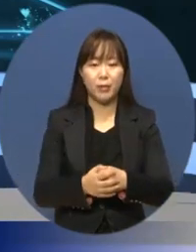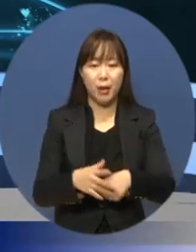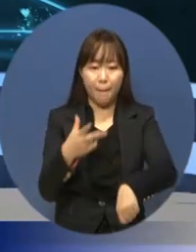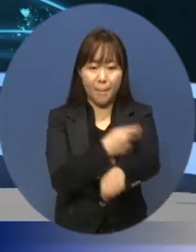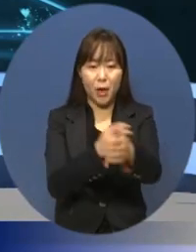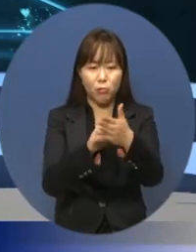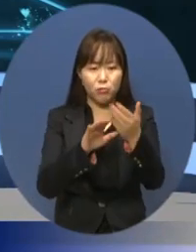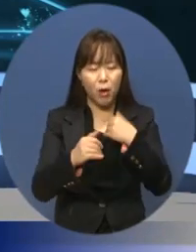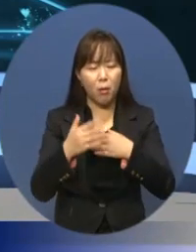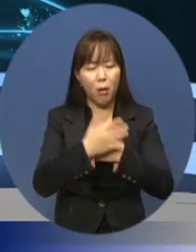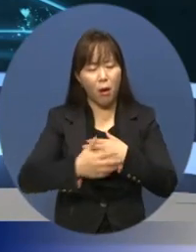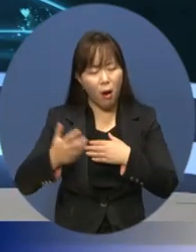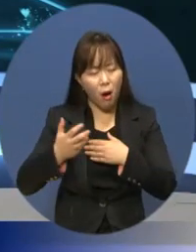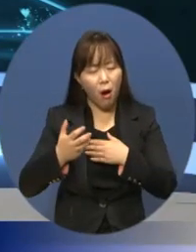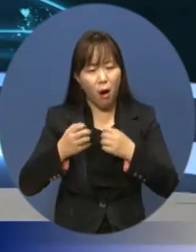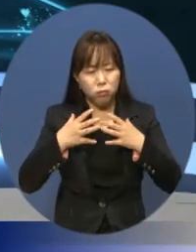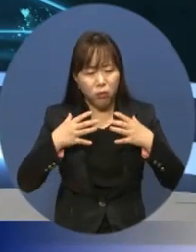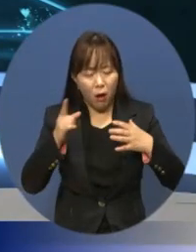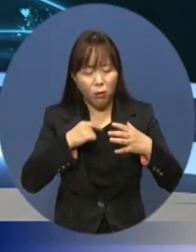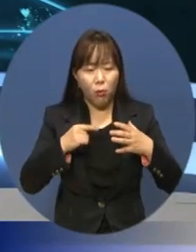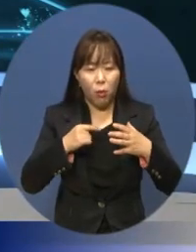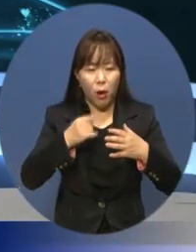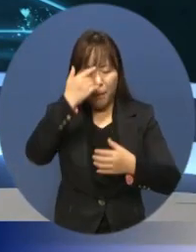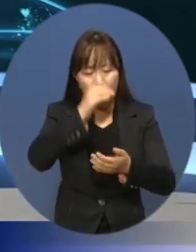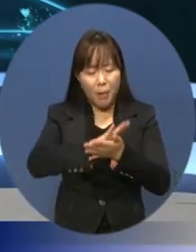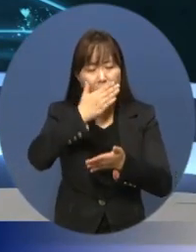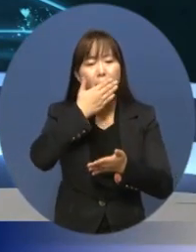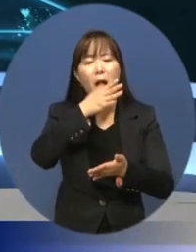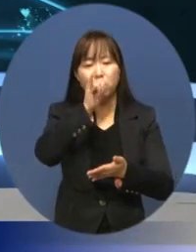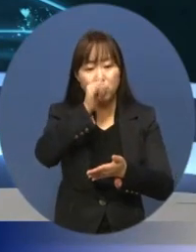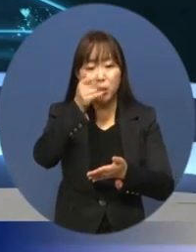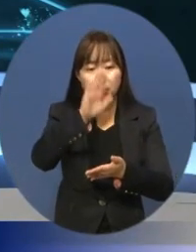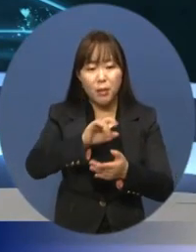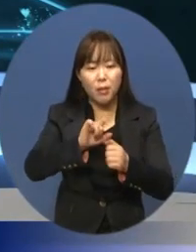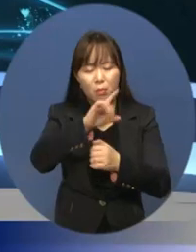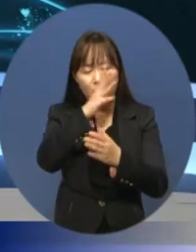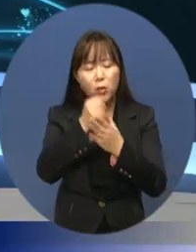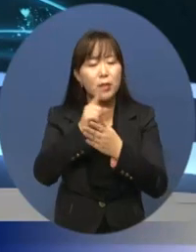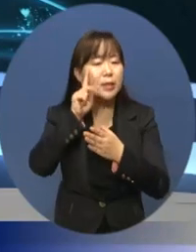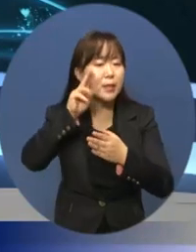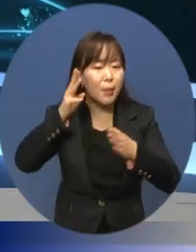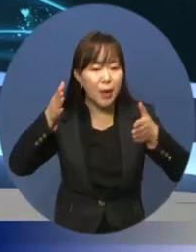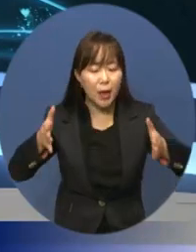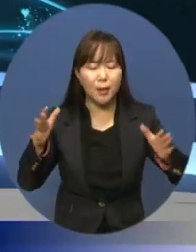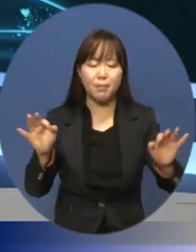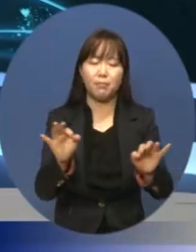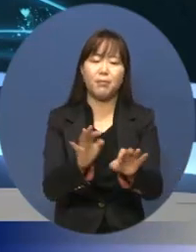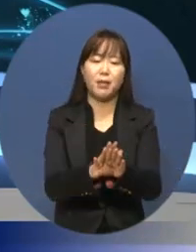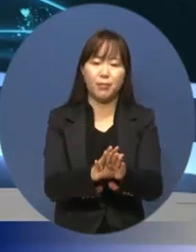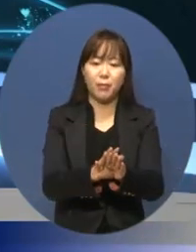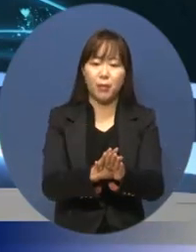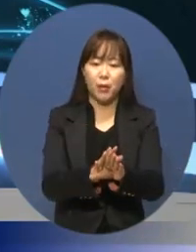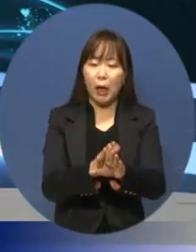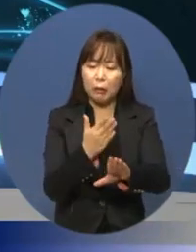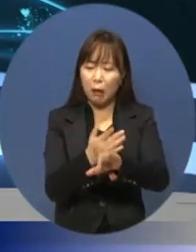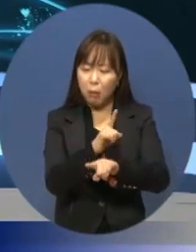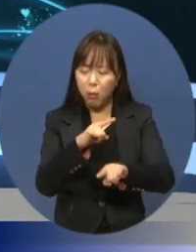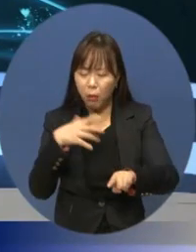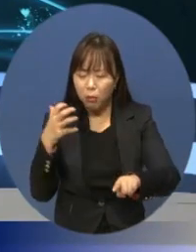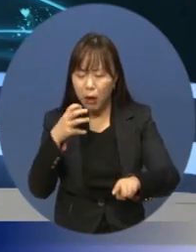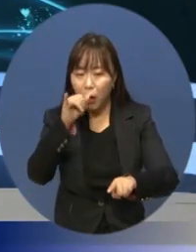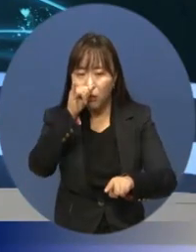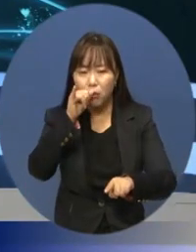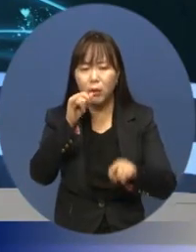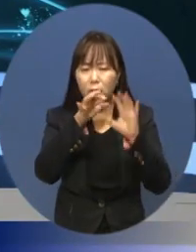후 통증과 붓기, 발열 등의 증상이 나타날 수 있지만 대부분 3일 안에 사라지는데요. 이와 다른 증상이